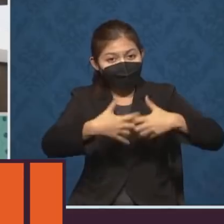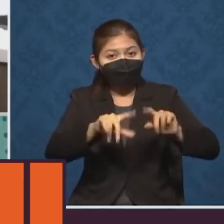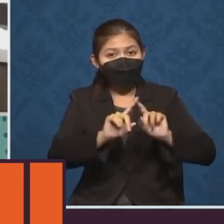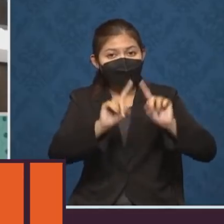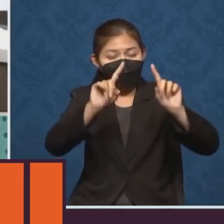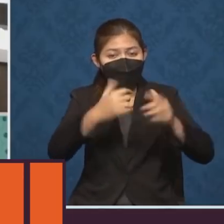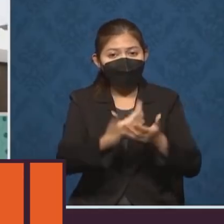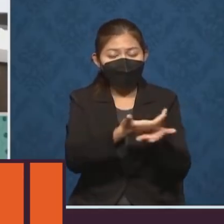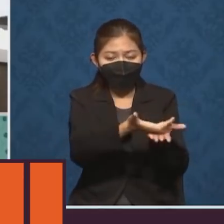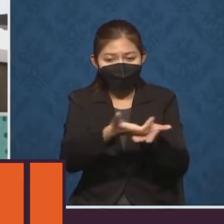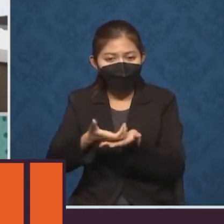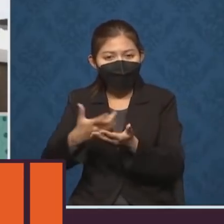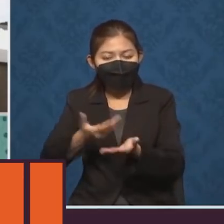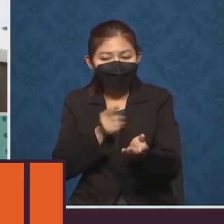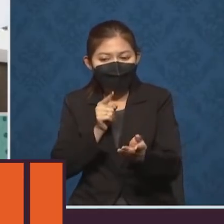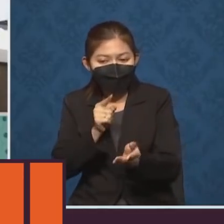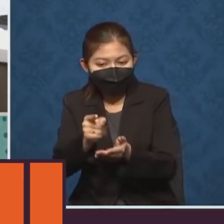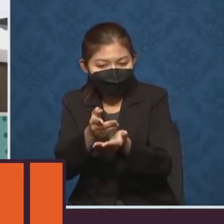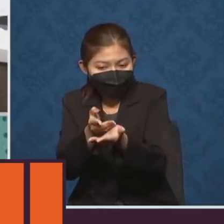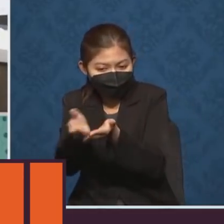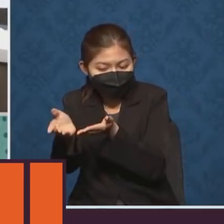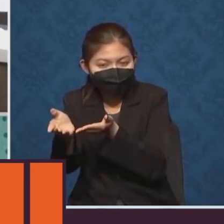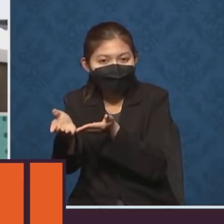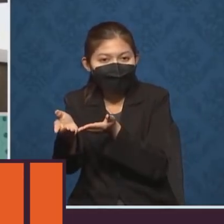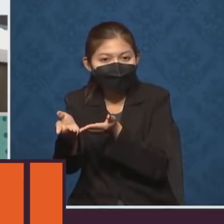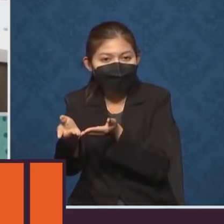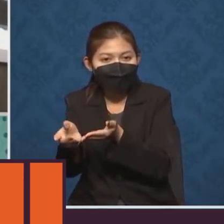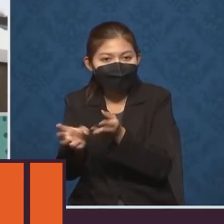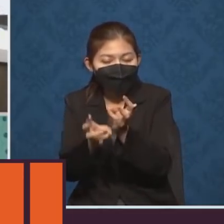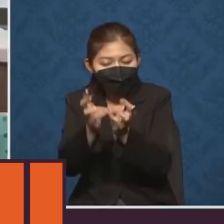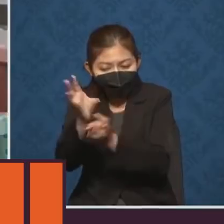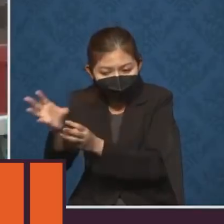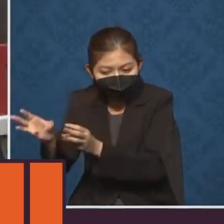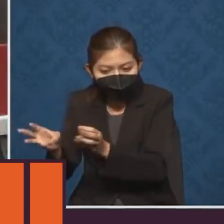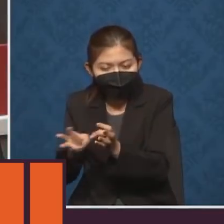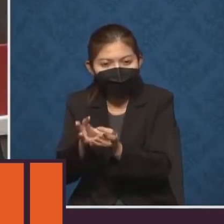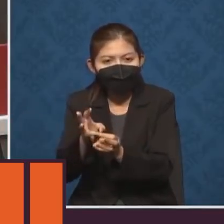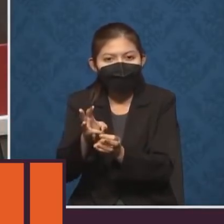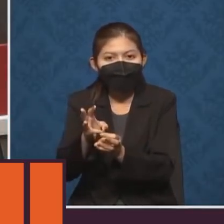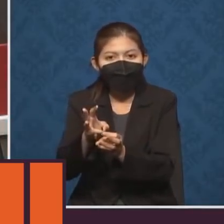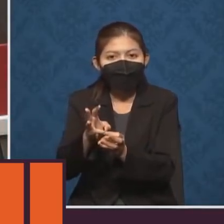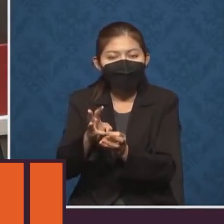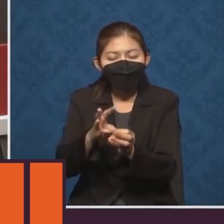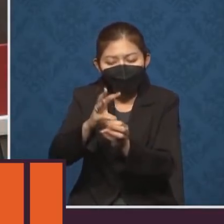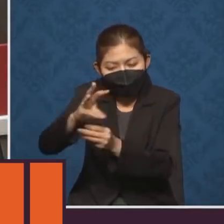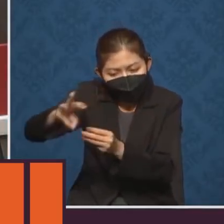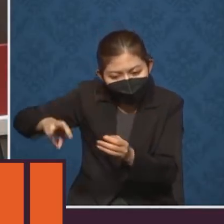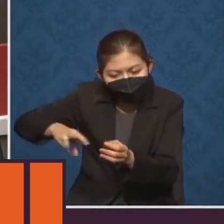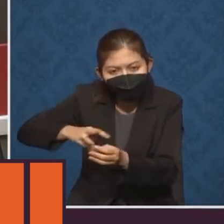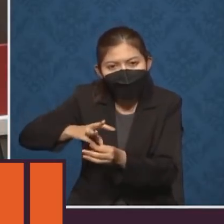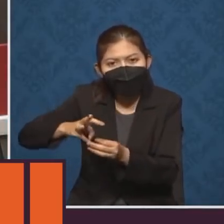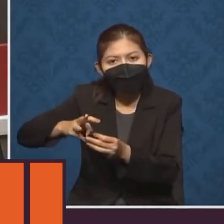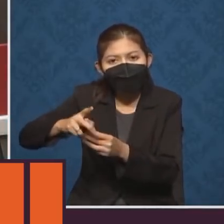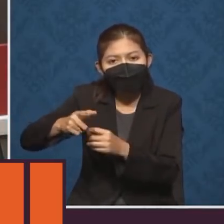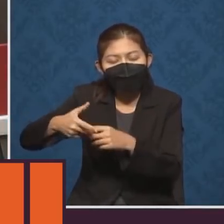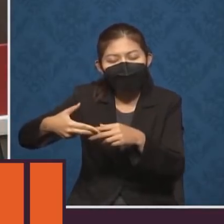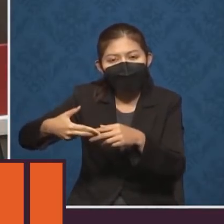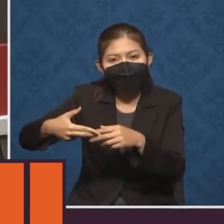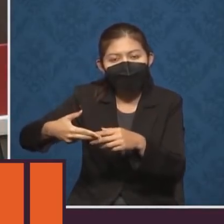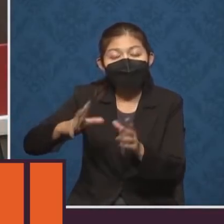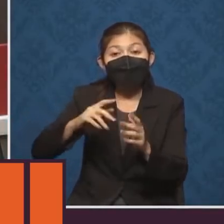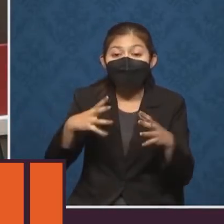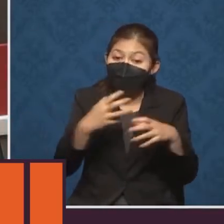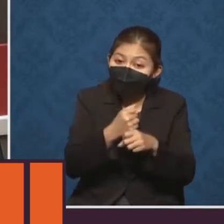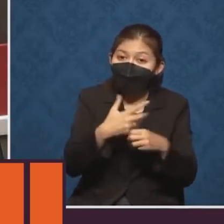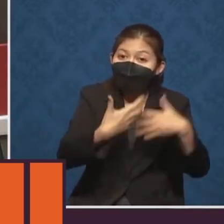ไปเพื่อไปถ้าสั่งซื้อเนื้อผงกรวยสังขังครับคือตลกๆแล้วเนี่ยเรามีโรงงาน